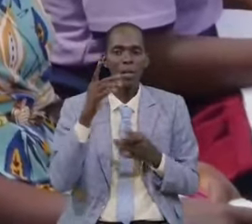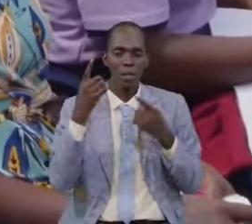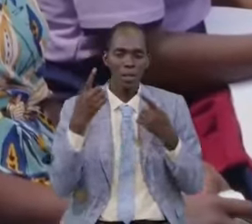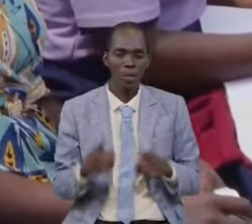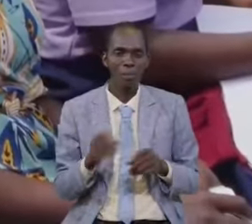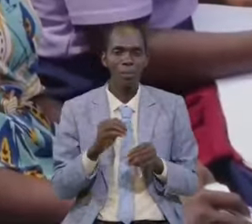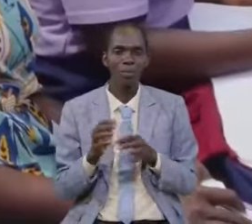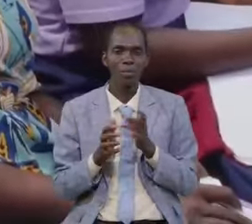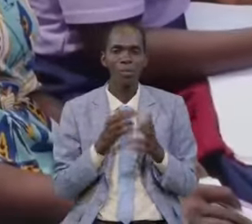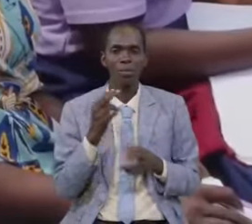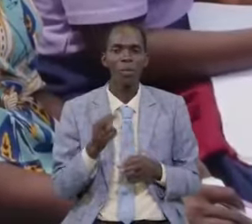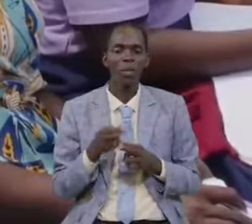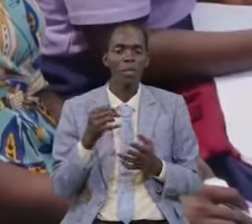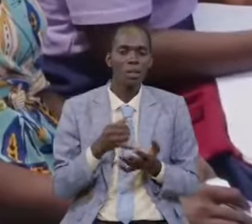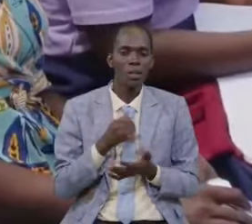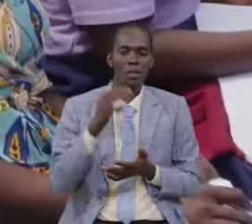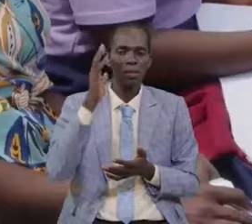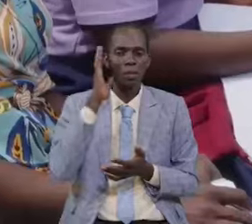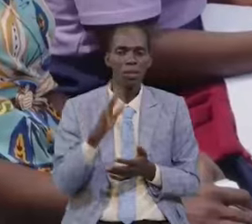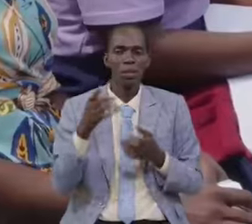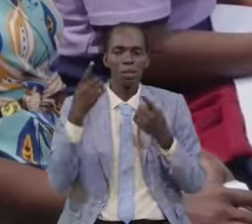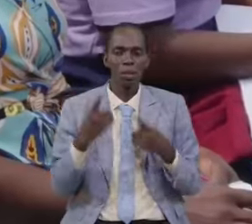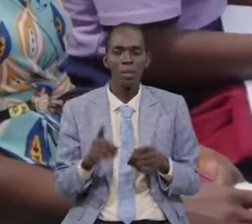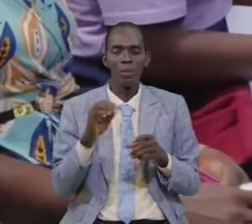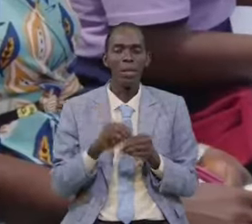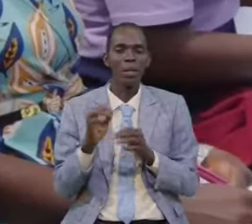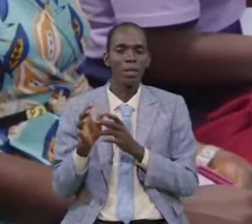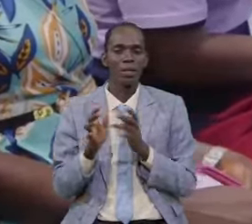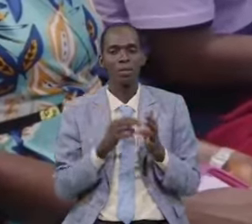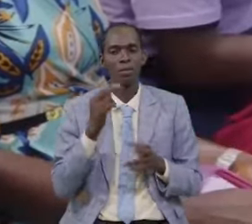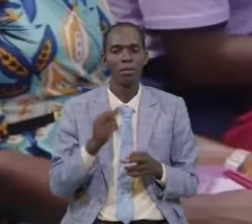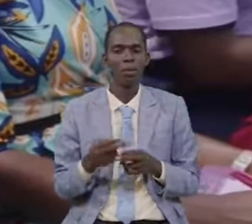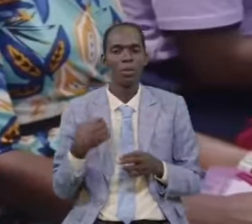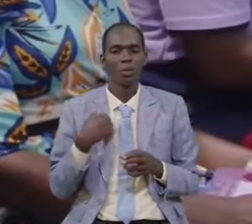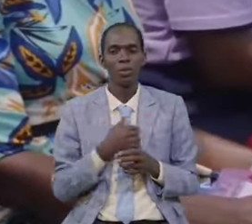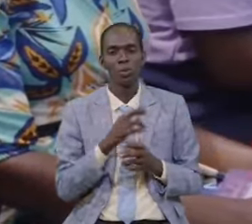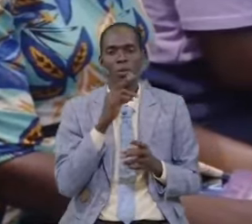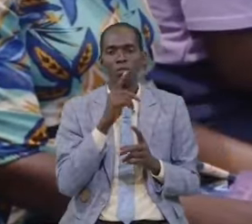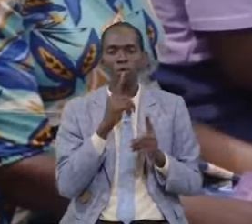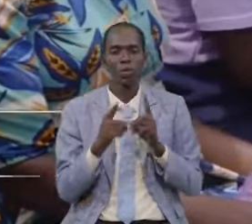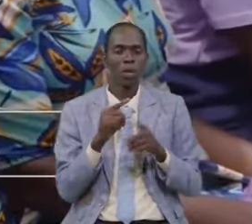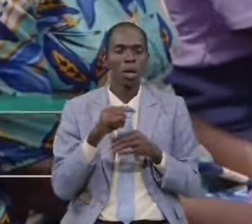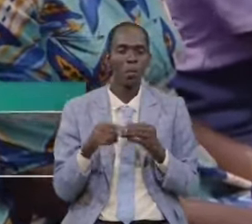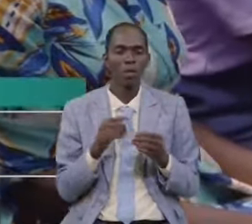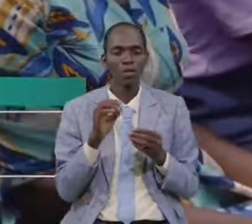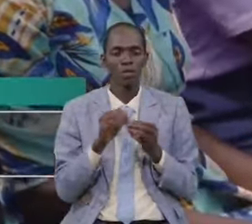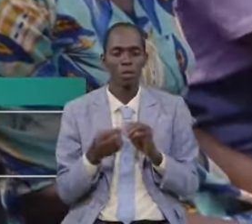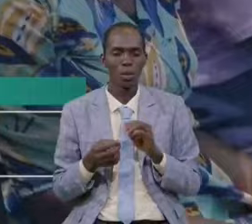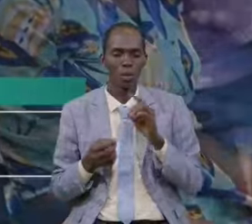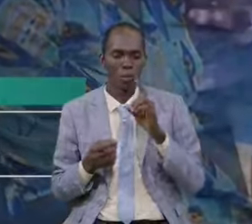va t'arriver. Voyons maintenant le premier point. Premier point, la